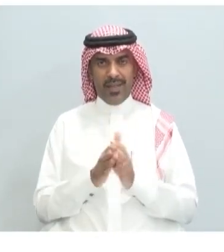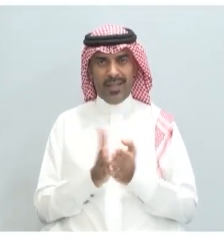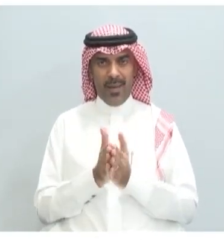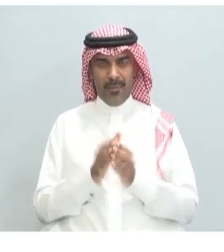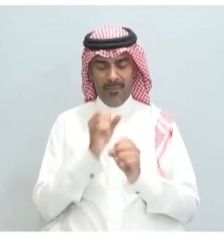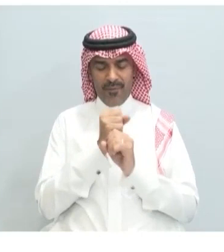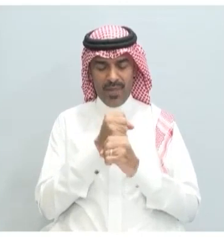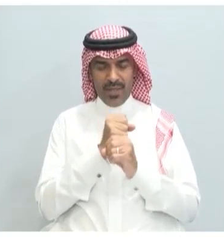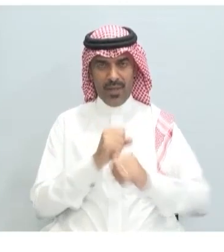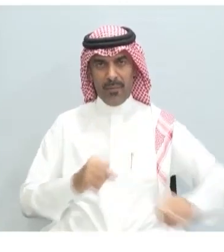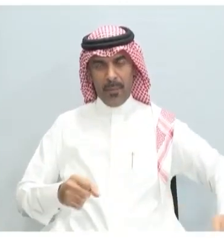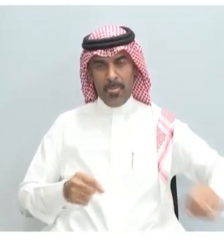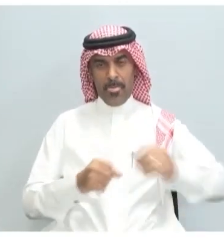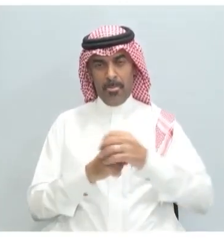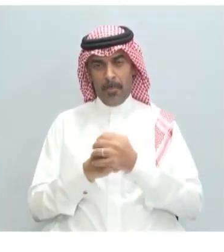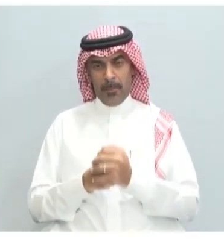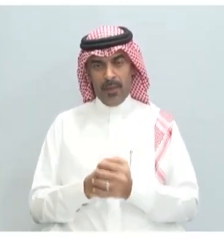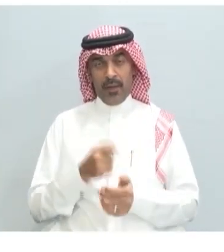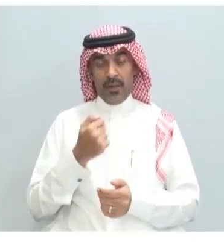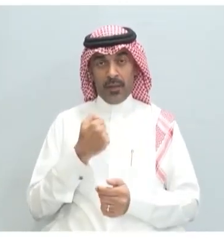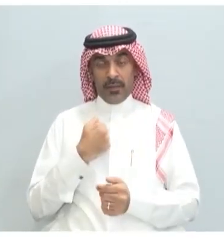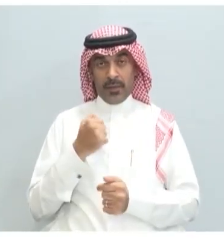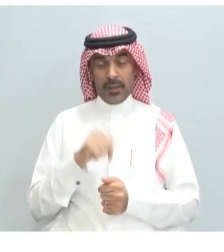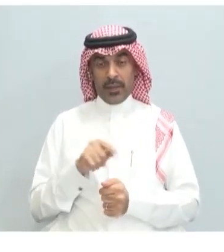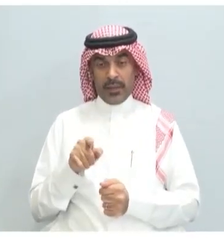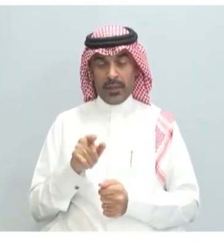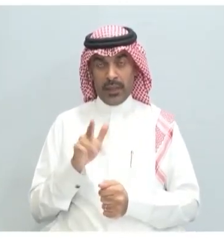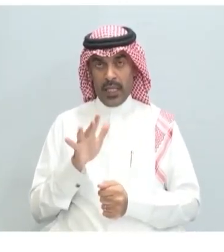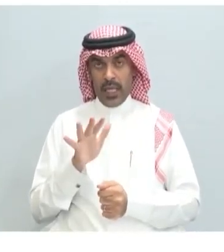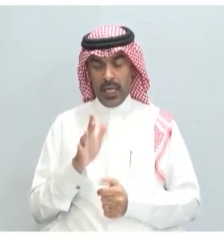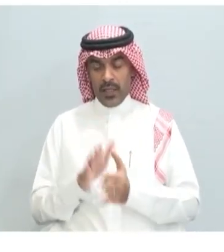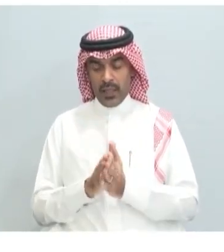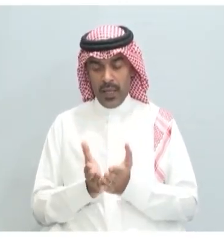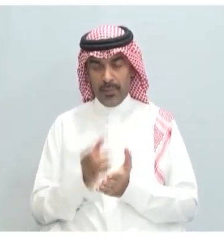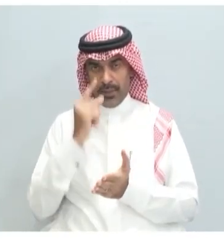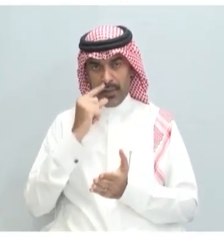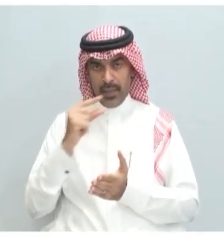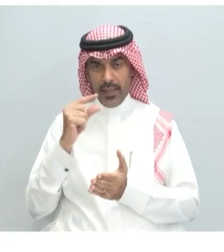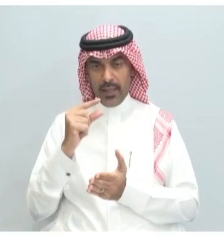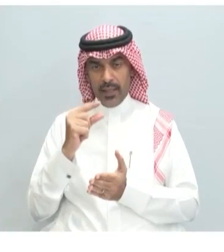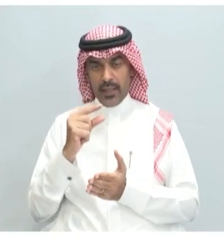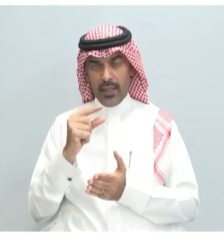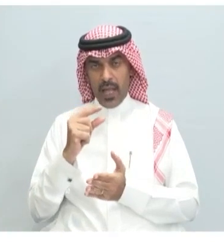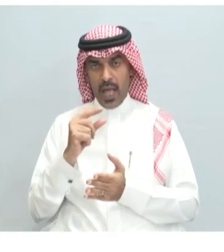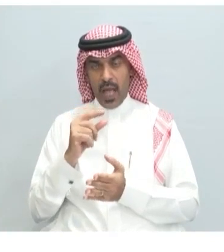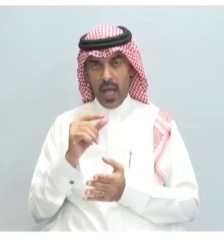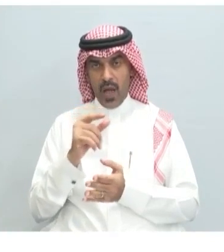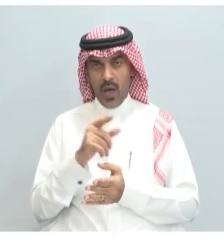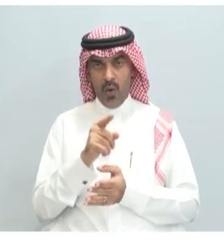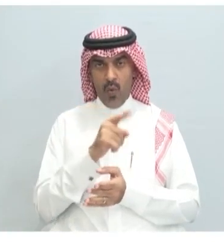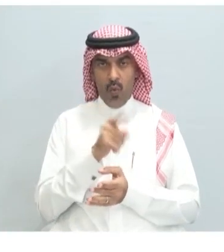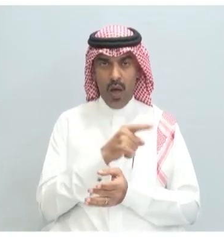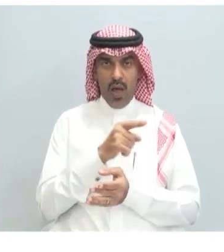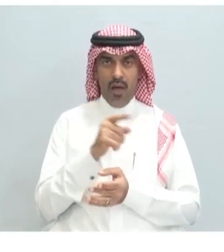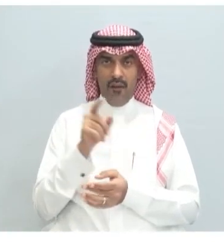فيزيائيا فانا هل ممكن ان يكون الكتاب ديني وفيزيائي في